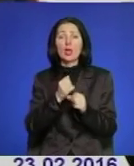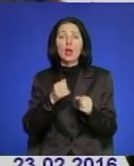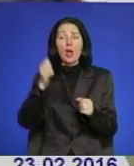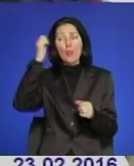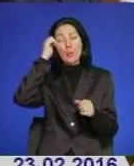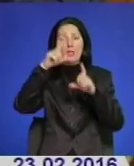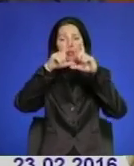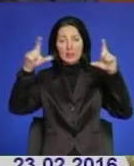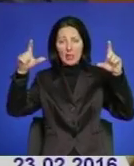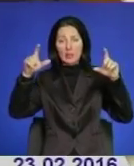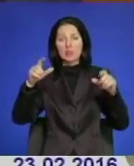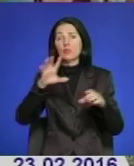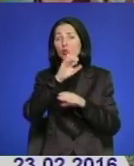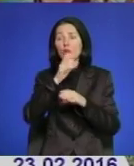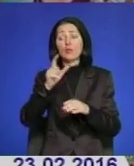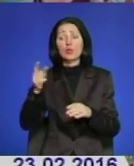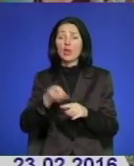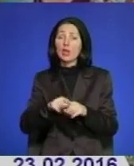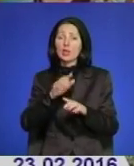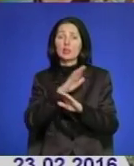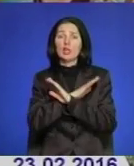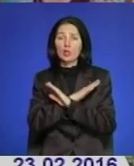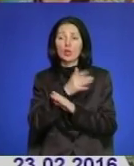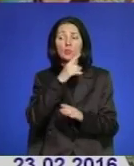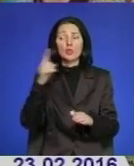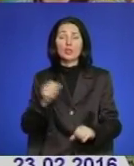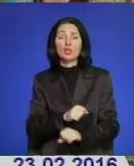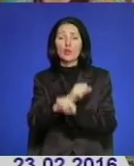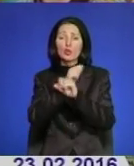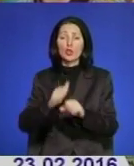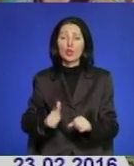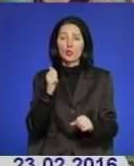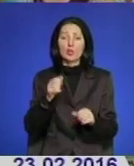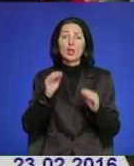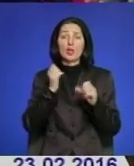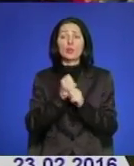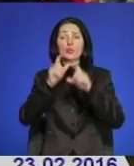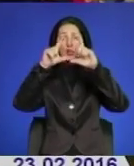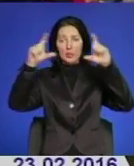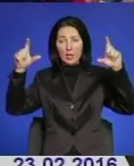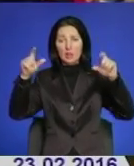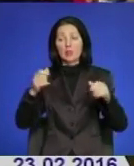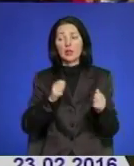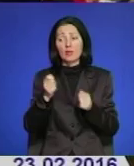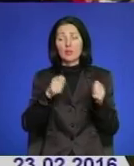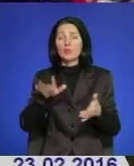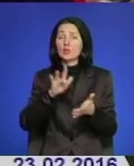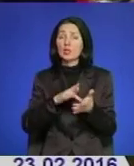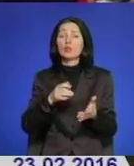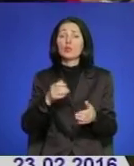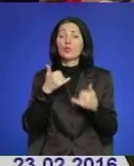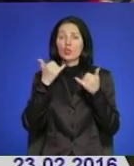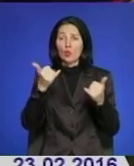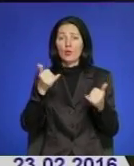світлинами тернополян, які загинули під час Революції Гідності. Встановивши стенд, керівництво центру вшановує пам'ять героїв, а також нагадує